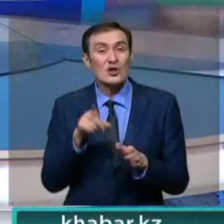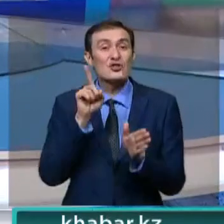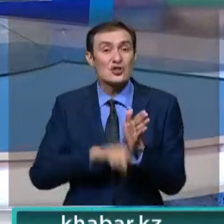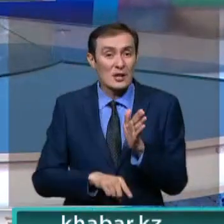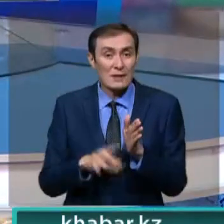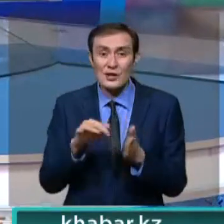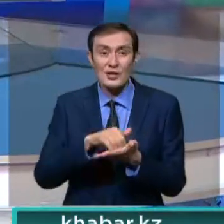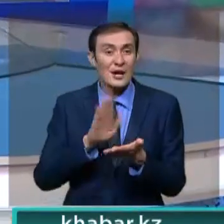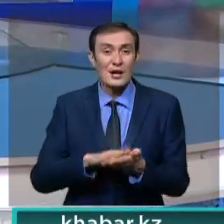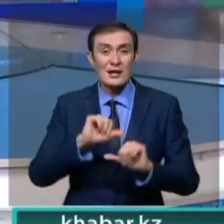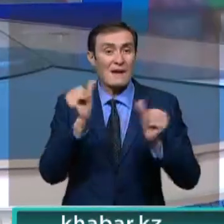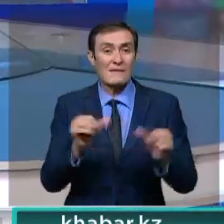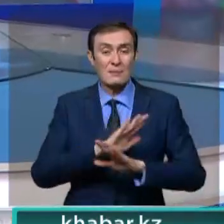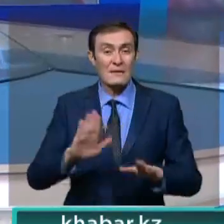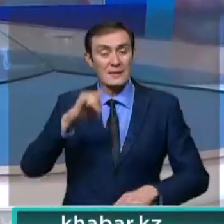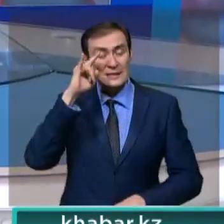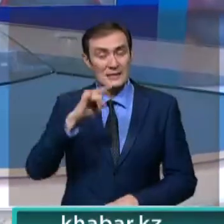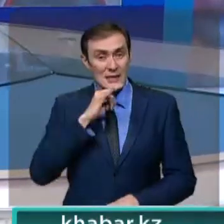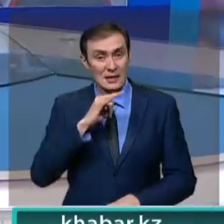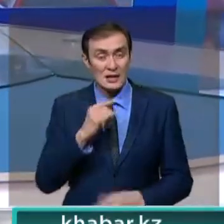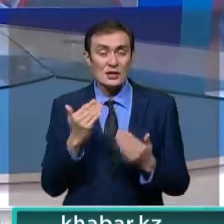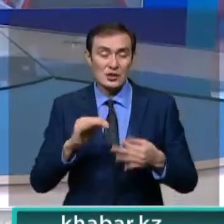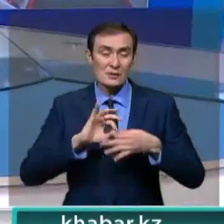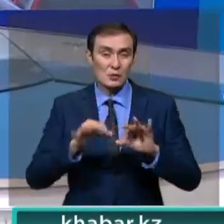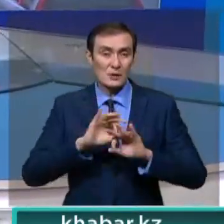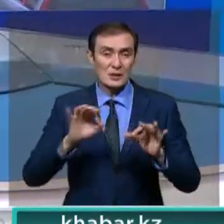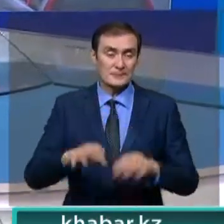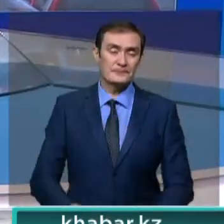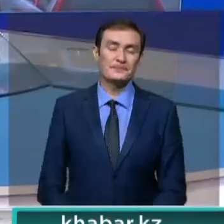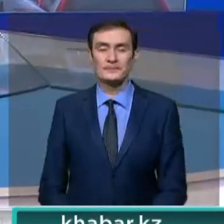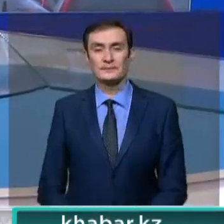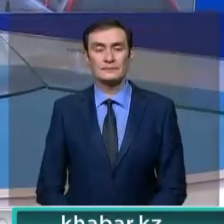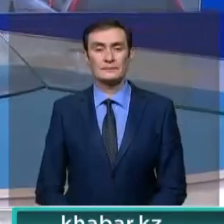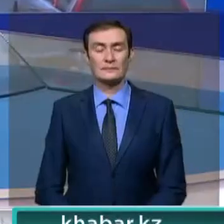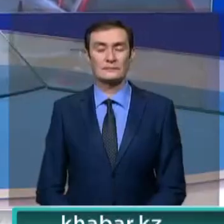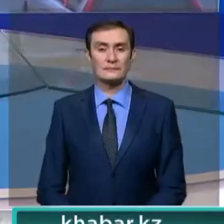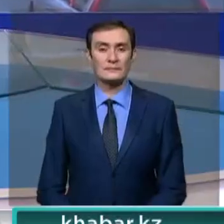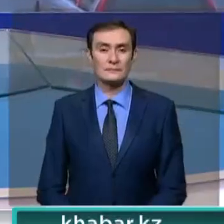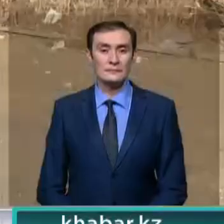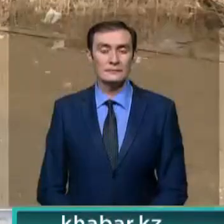дешевле, но не регистрируя его в Казахстане. Тимур Казагулов разбирался в ситуации.